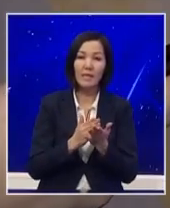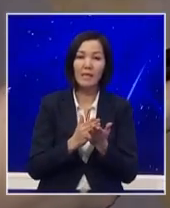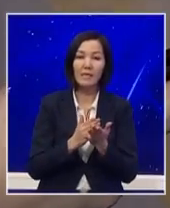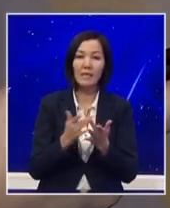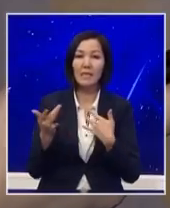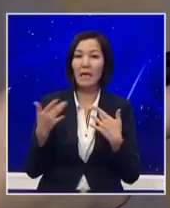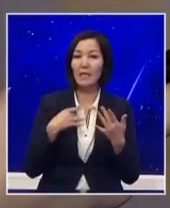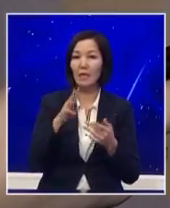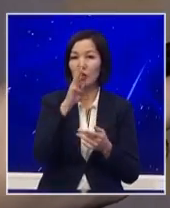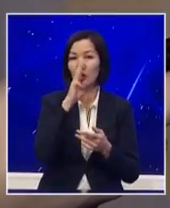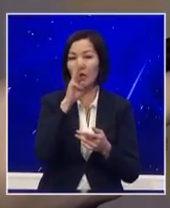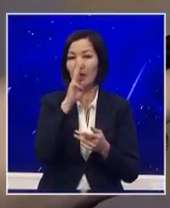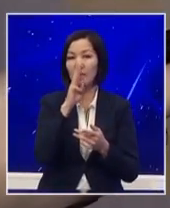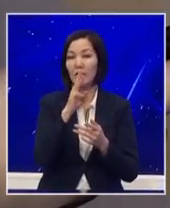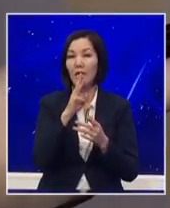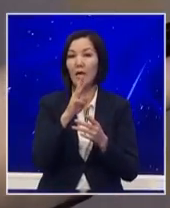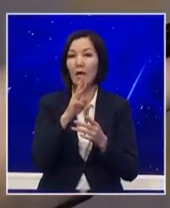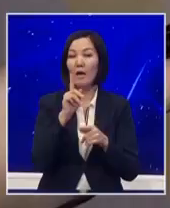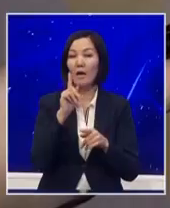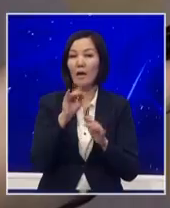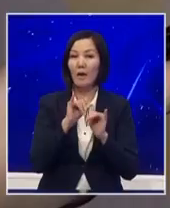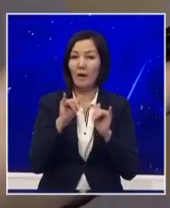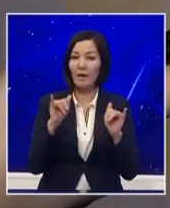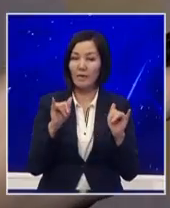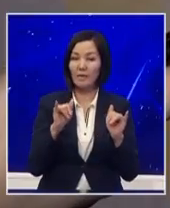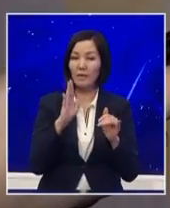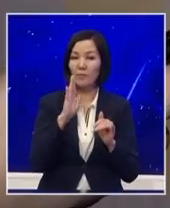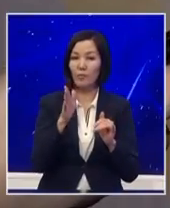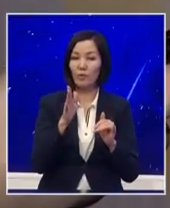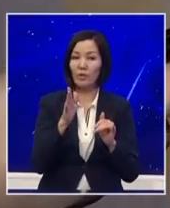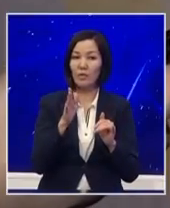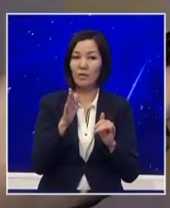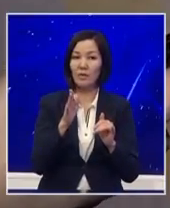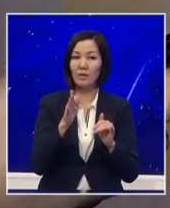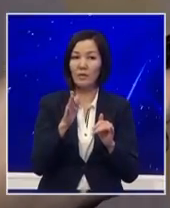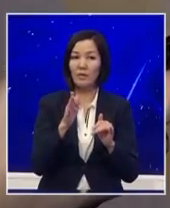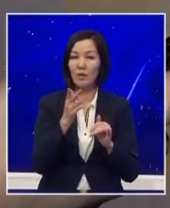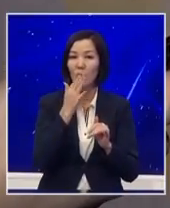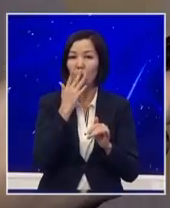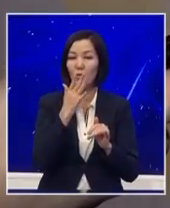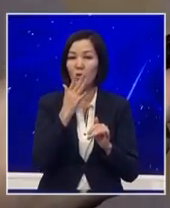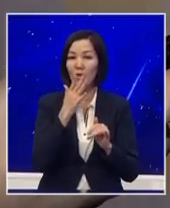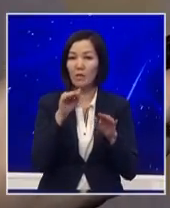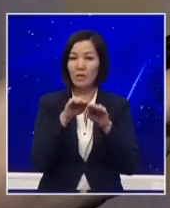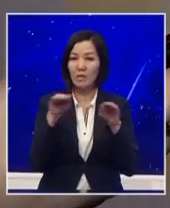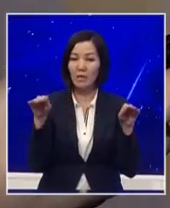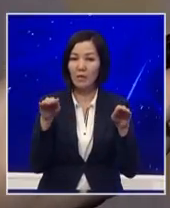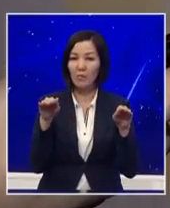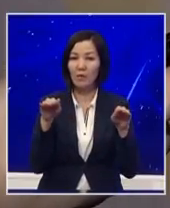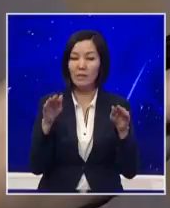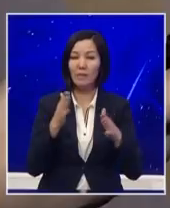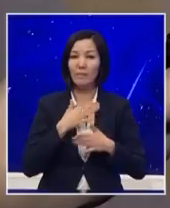қызметкерлердің жалақылары ептеп өседі. Бұл енді ұлттық мәртебе болғандықтан коэффициенті болады. Мен айтып кеткендей, жоғарыда біздің